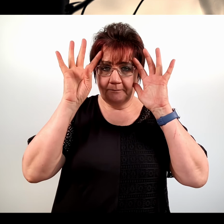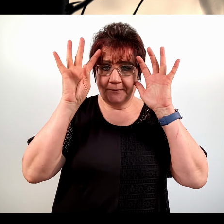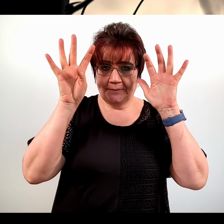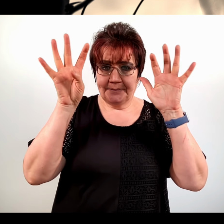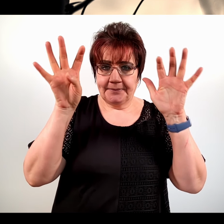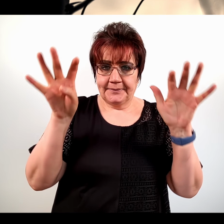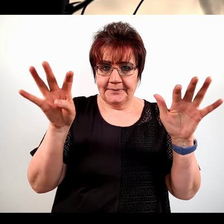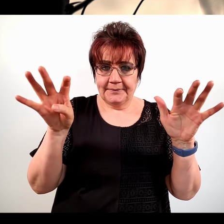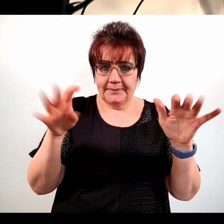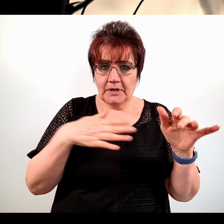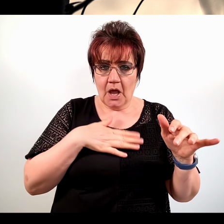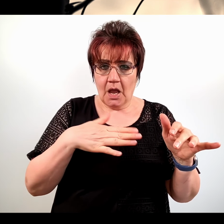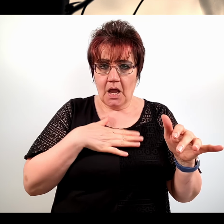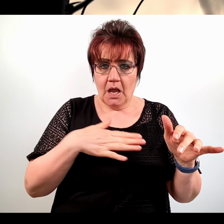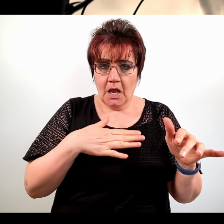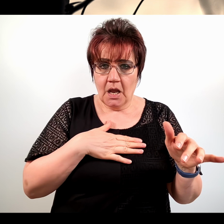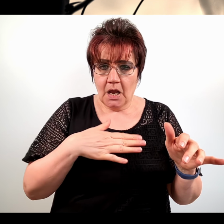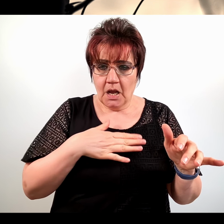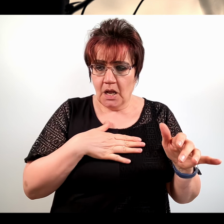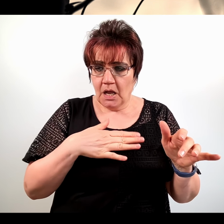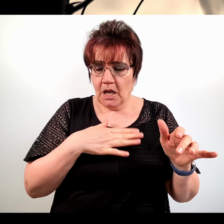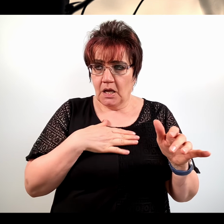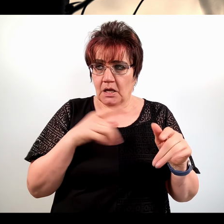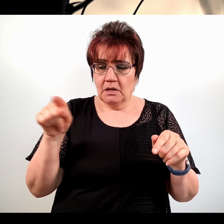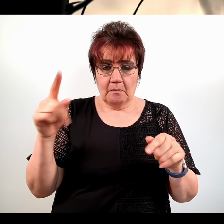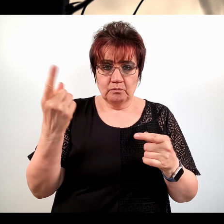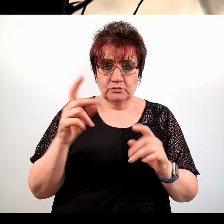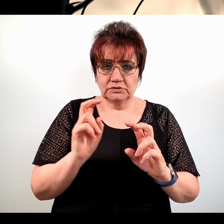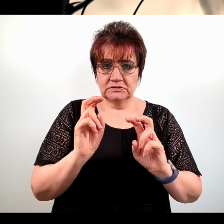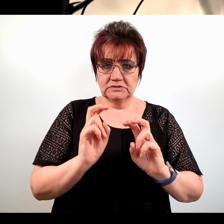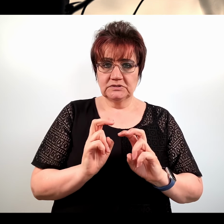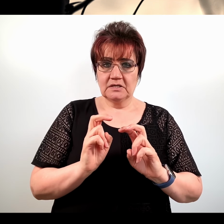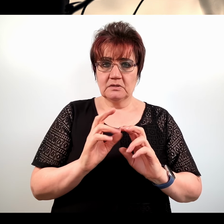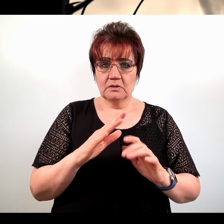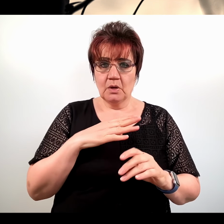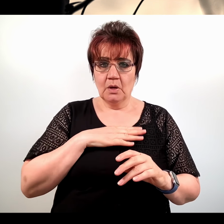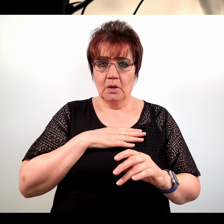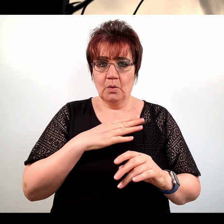und sein Atem ging ganz schnell. Er musste sich erst einmal setzen.